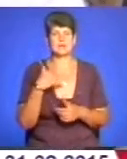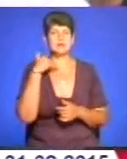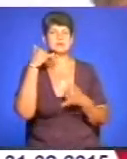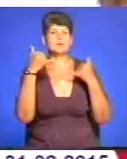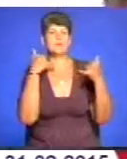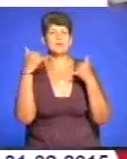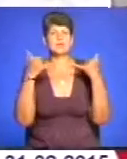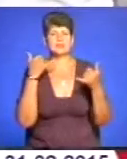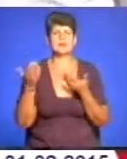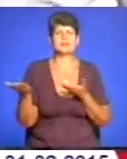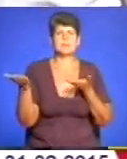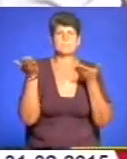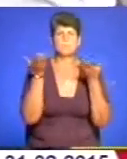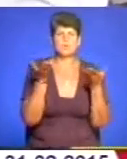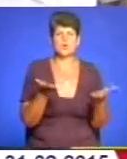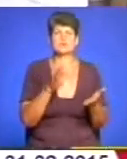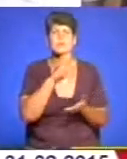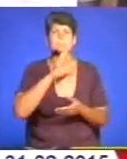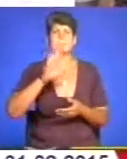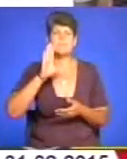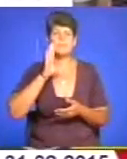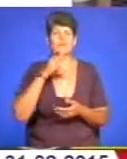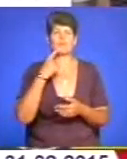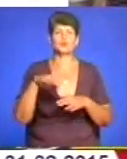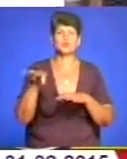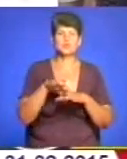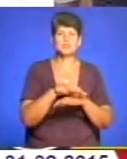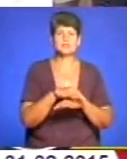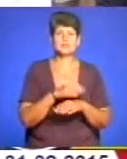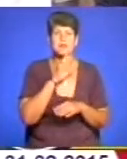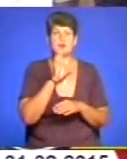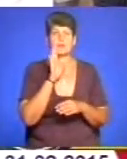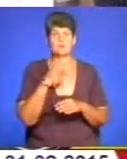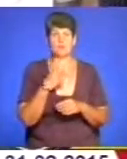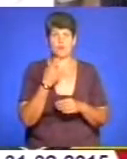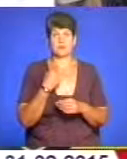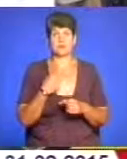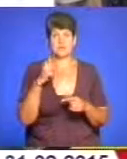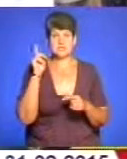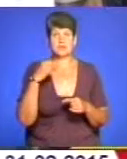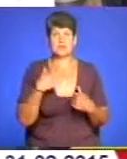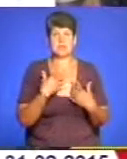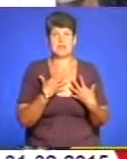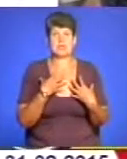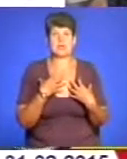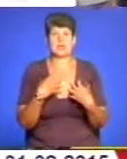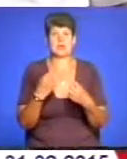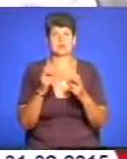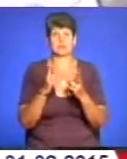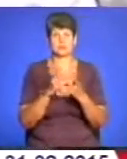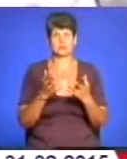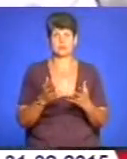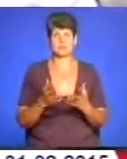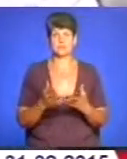обзвонювала, запрошувала мамів, кажу, дружин, і одна мама мені говорить, ви знаєте, мене вже тягне на ці зустрічі. Тому що,